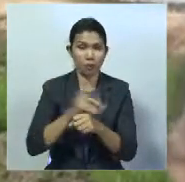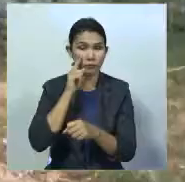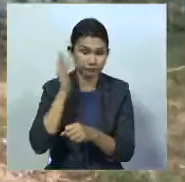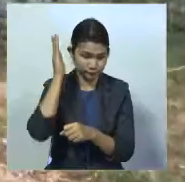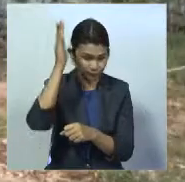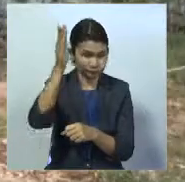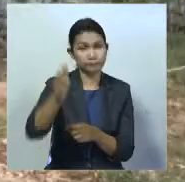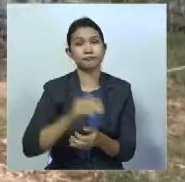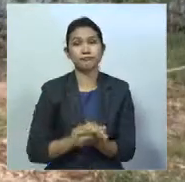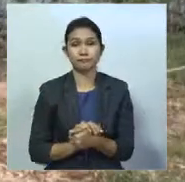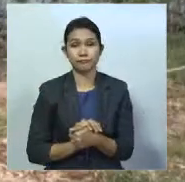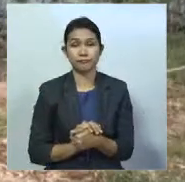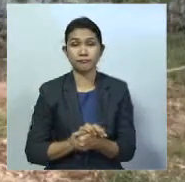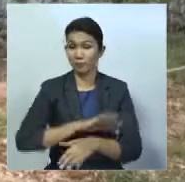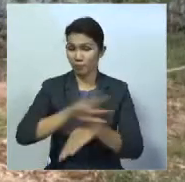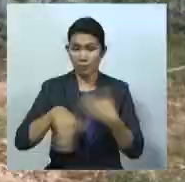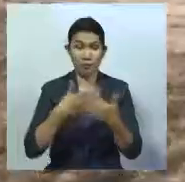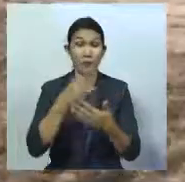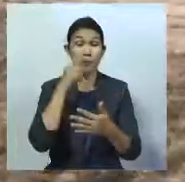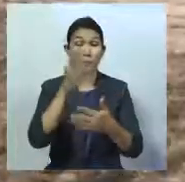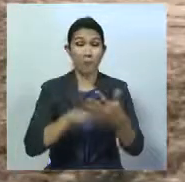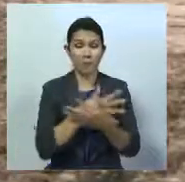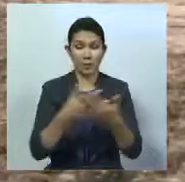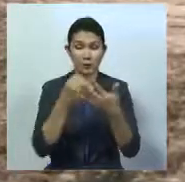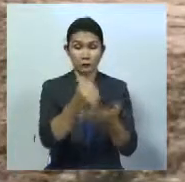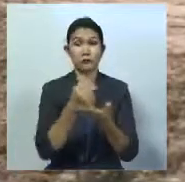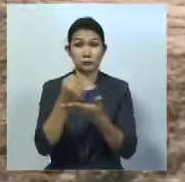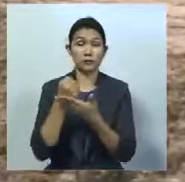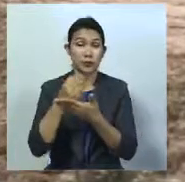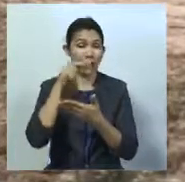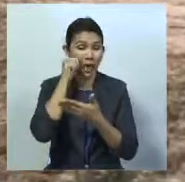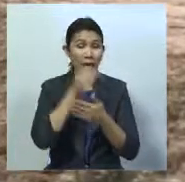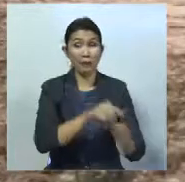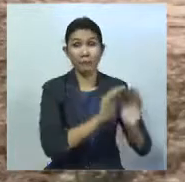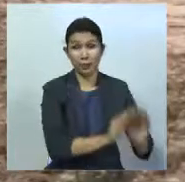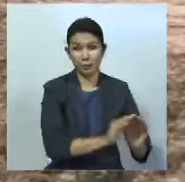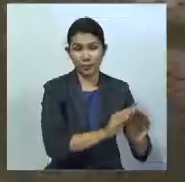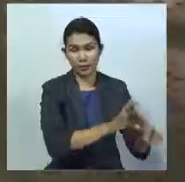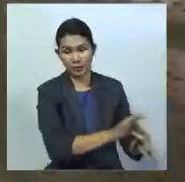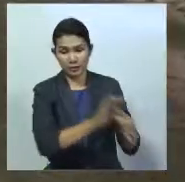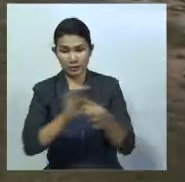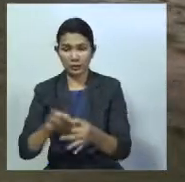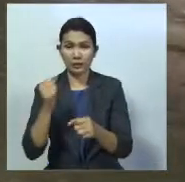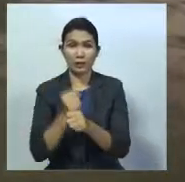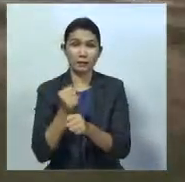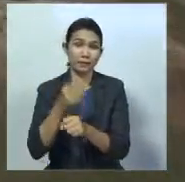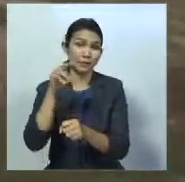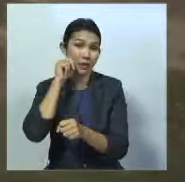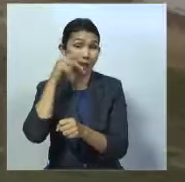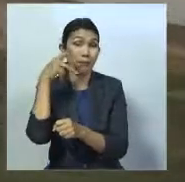คตครับ ทั้งหมดเป็นแผนการปฏิบัติงานที่ช่วยเพิ่มปริมาณน้ำดิบสำหรับผลิตน้ำประปาให้กับประชาชนในเขตเทศ